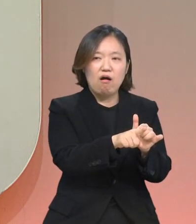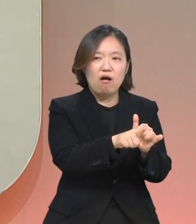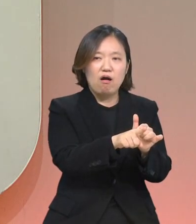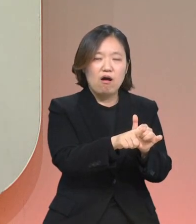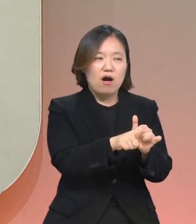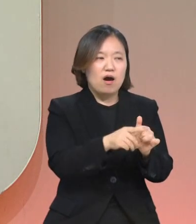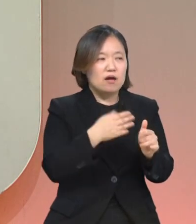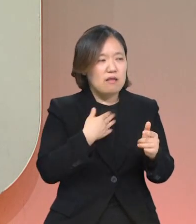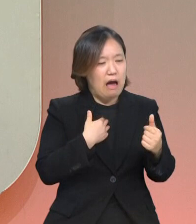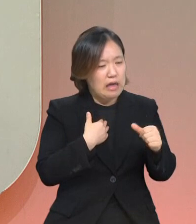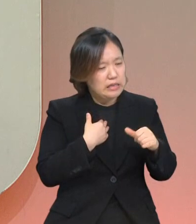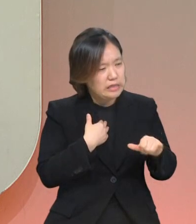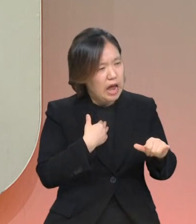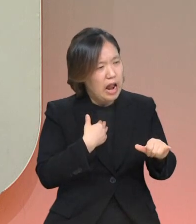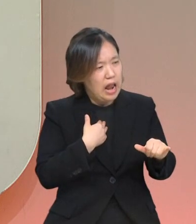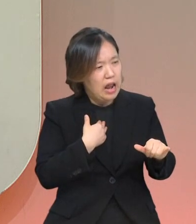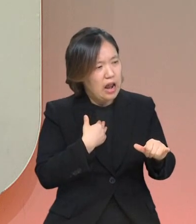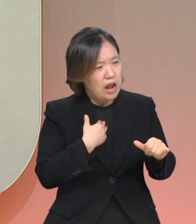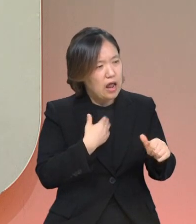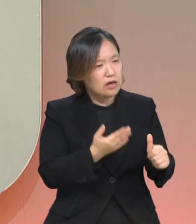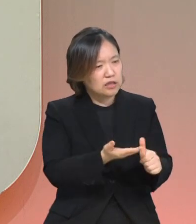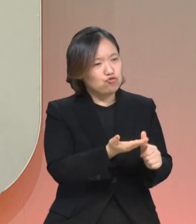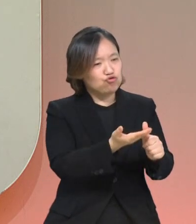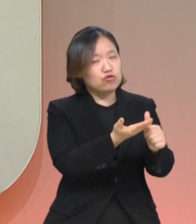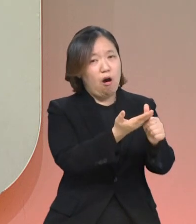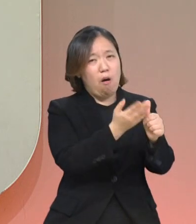자식을 바라보면서 살아오셨고